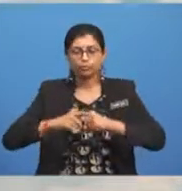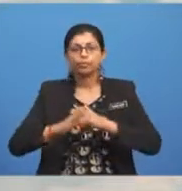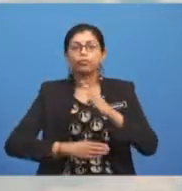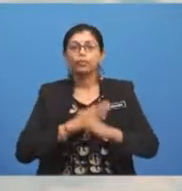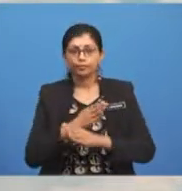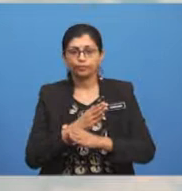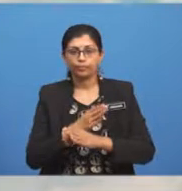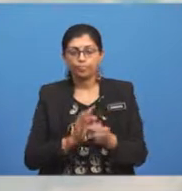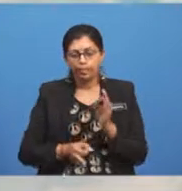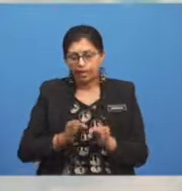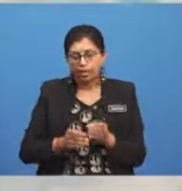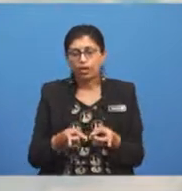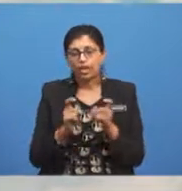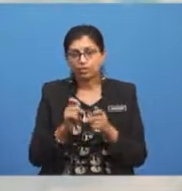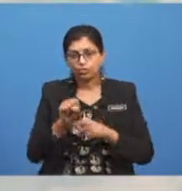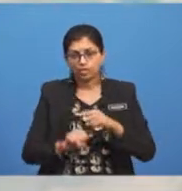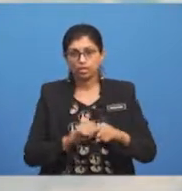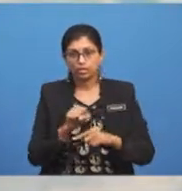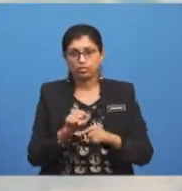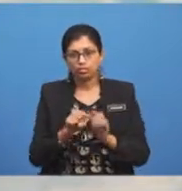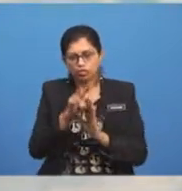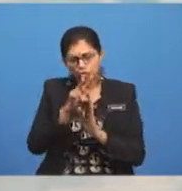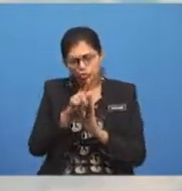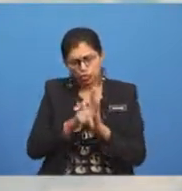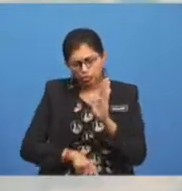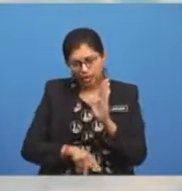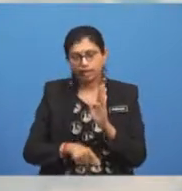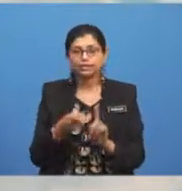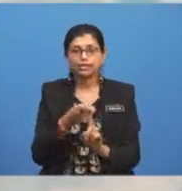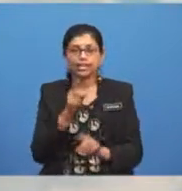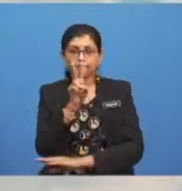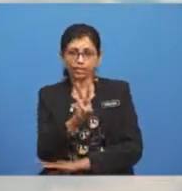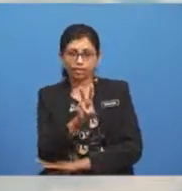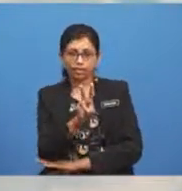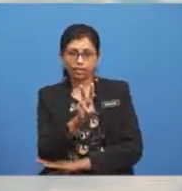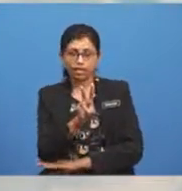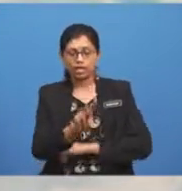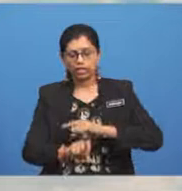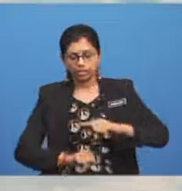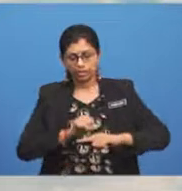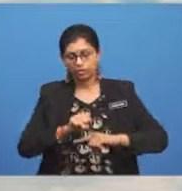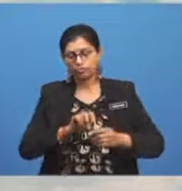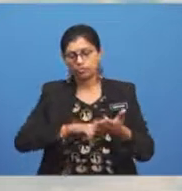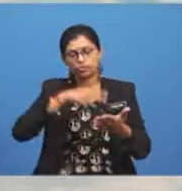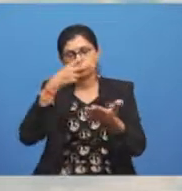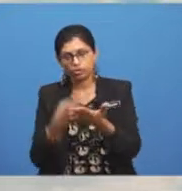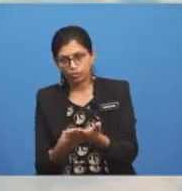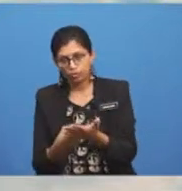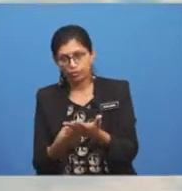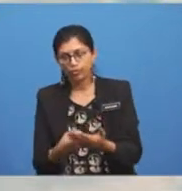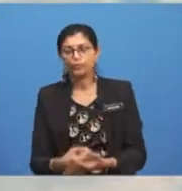tersebut kurang daripada nilai V tadi, maka satelit itu tentulah akan